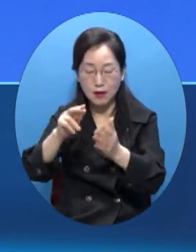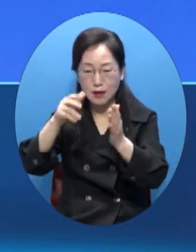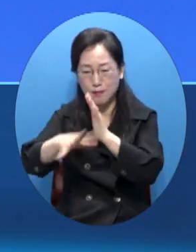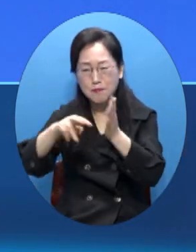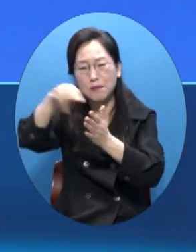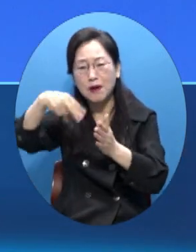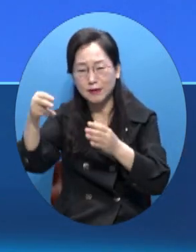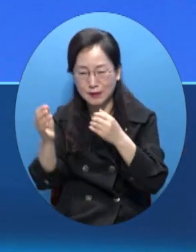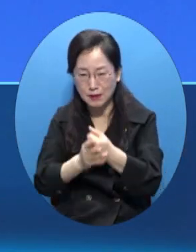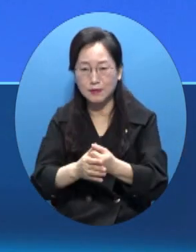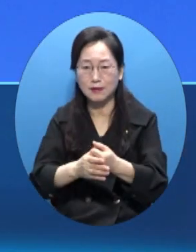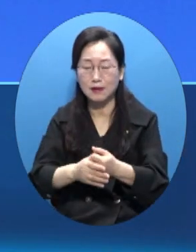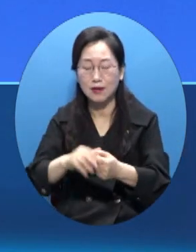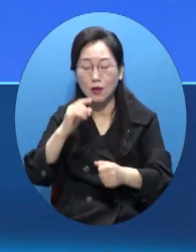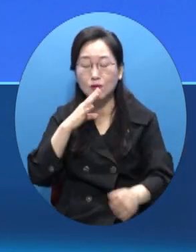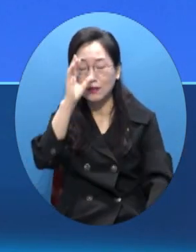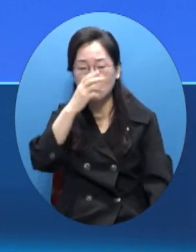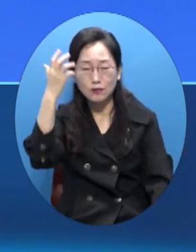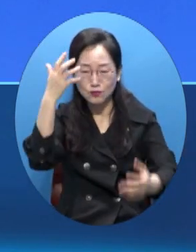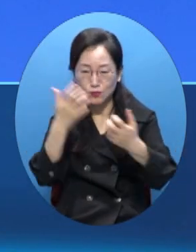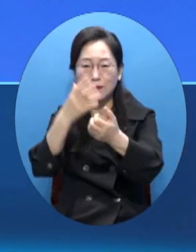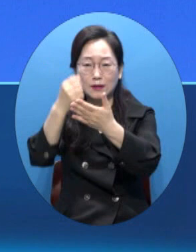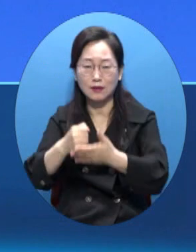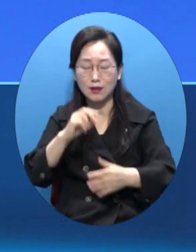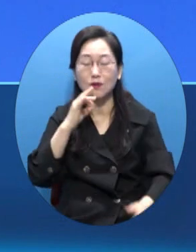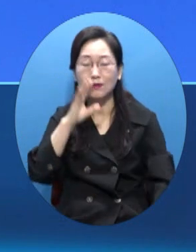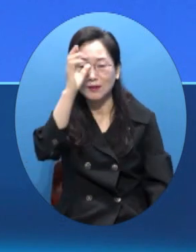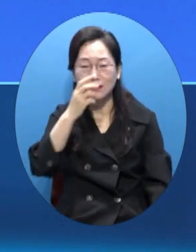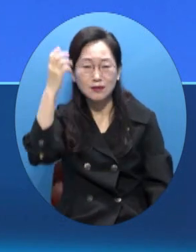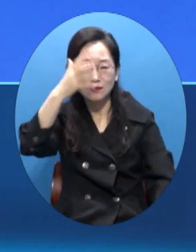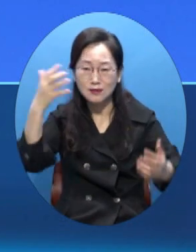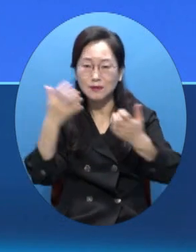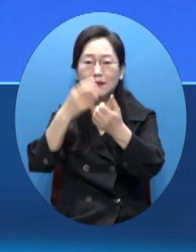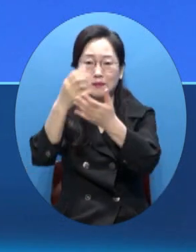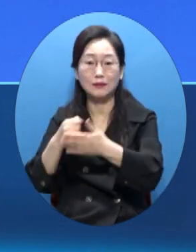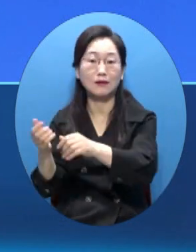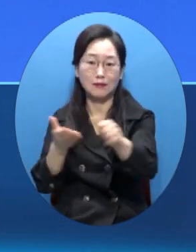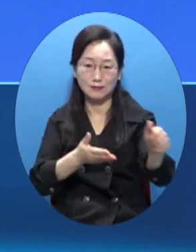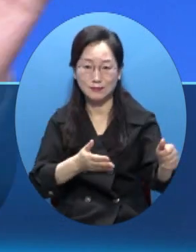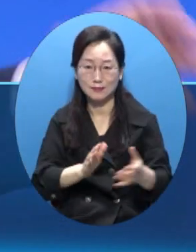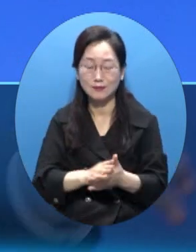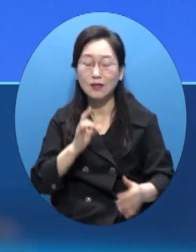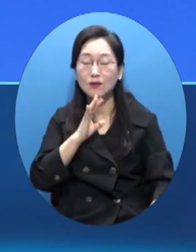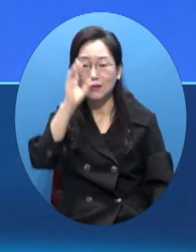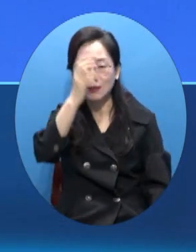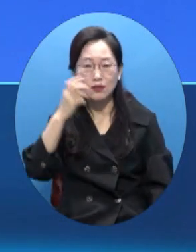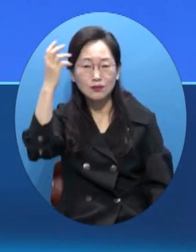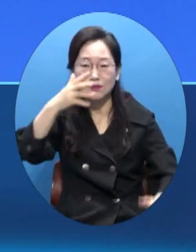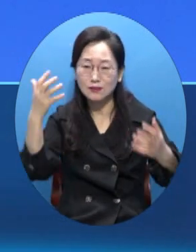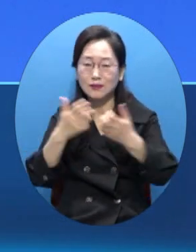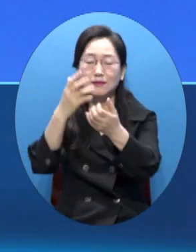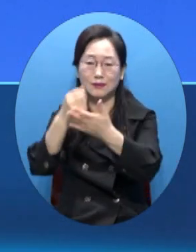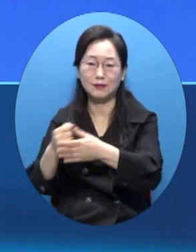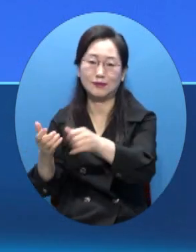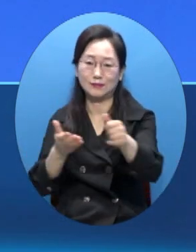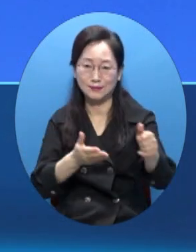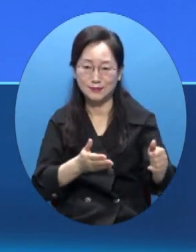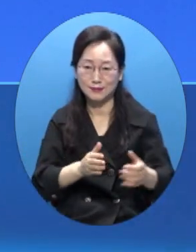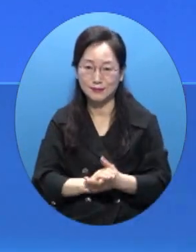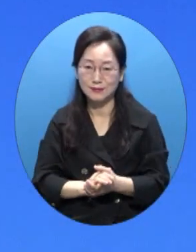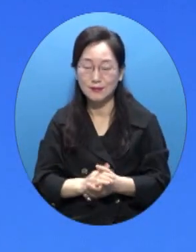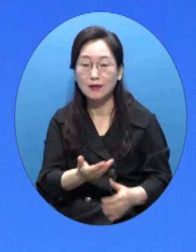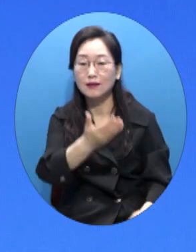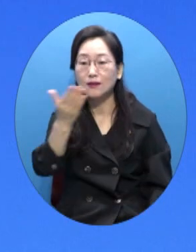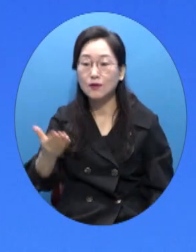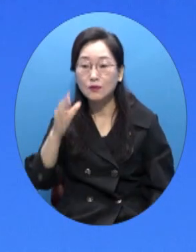오직 성령으로 충만함을 받으라. 오직 성령으로 충만함을 받으라. 오직 성령으로 충만함을 받으라.